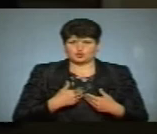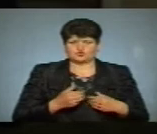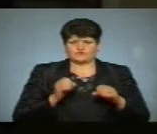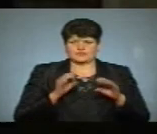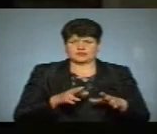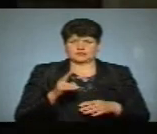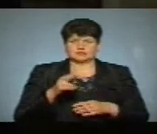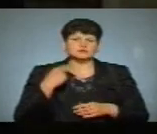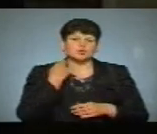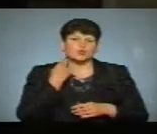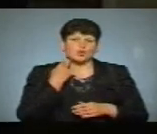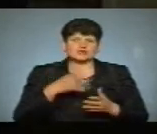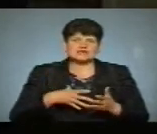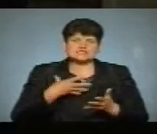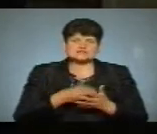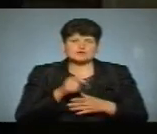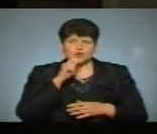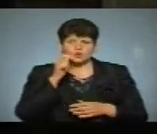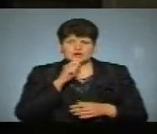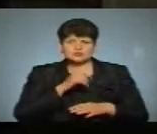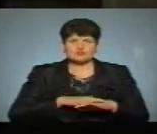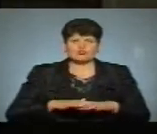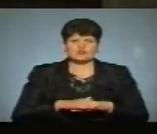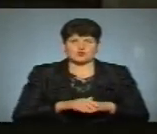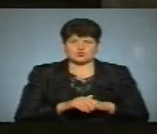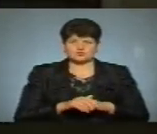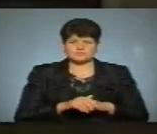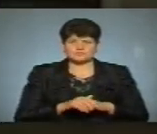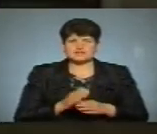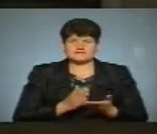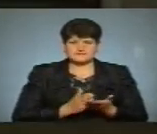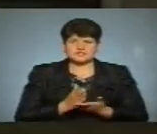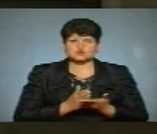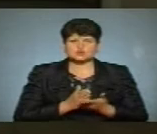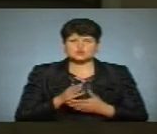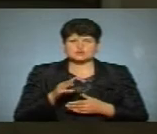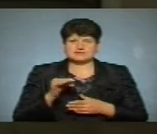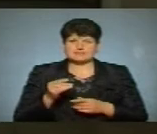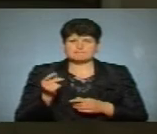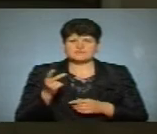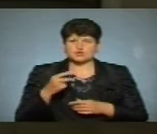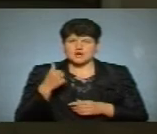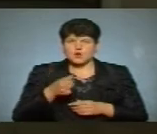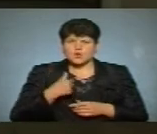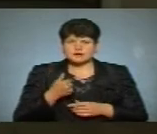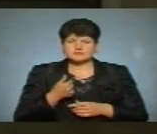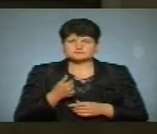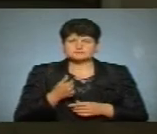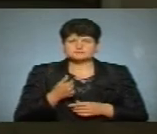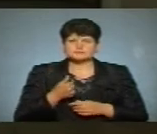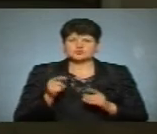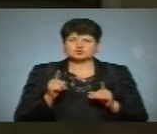свій українським народові і відслужити півтора роки,